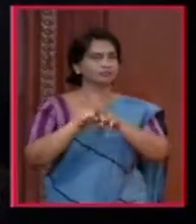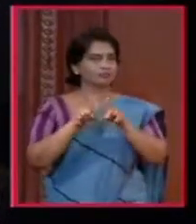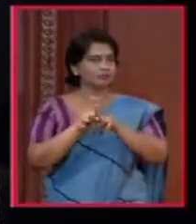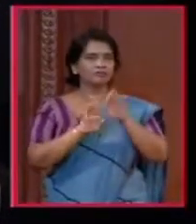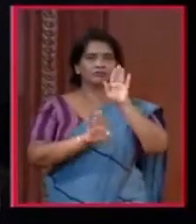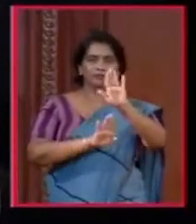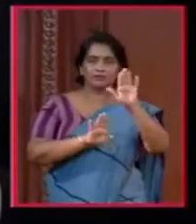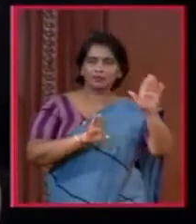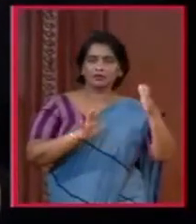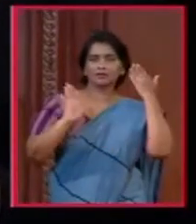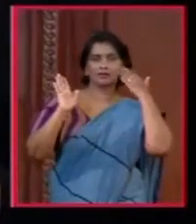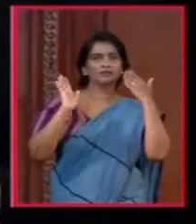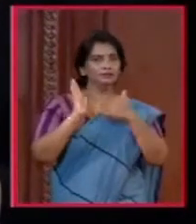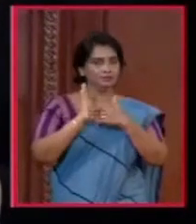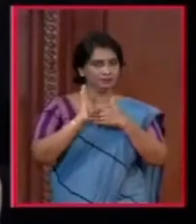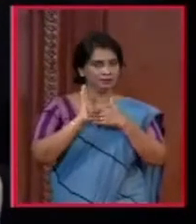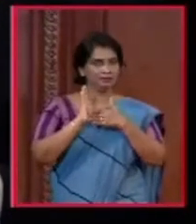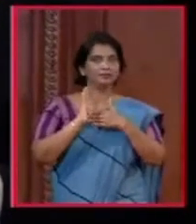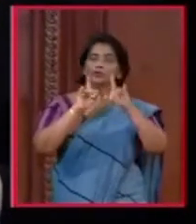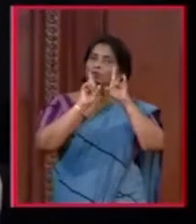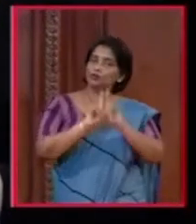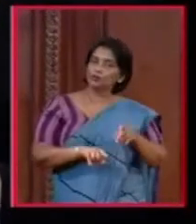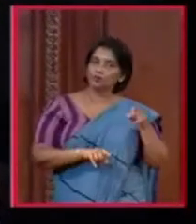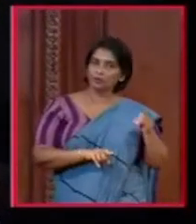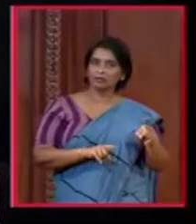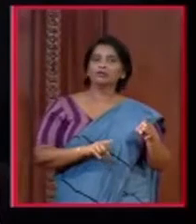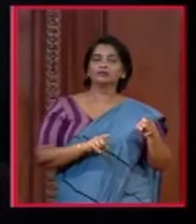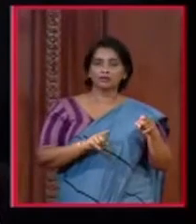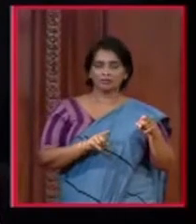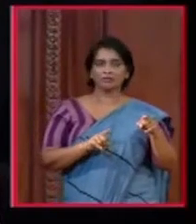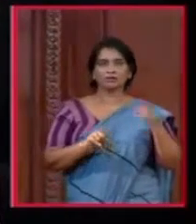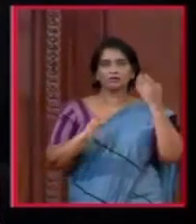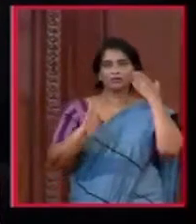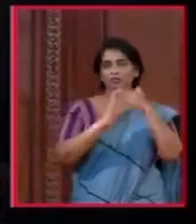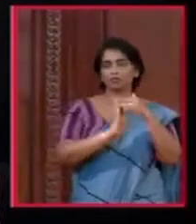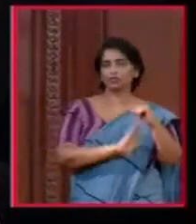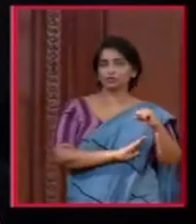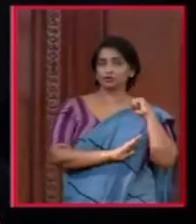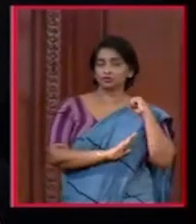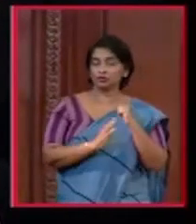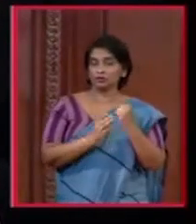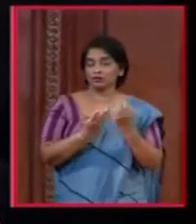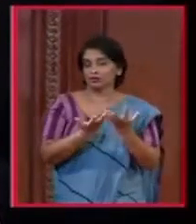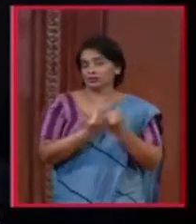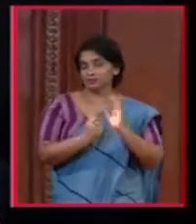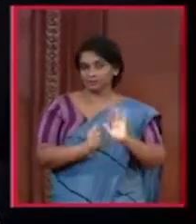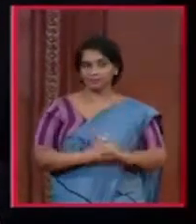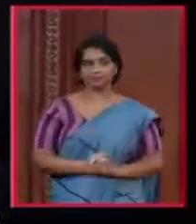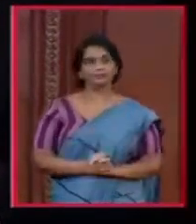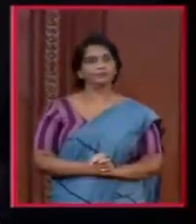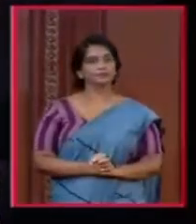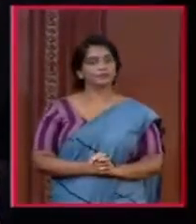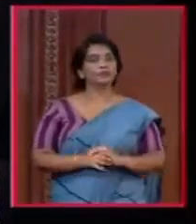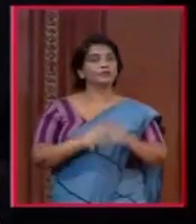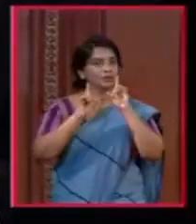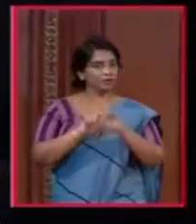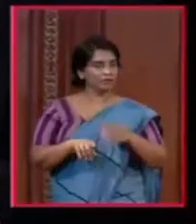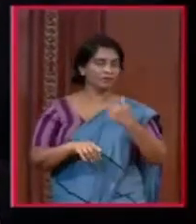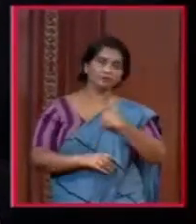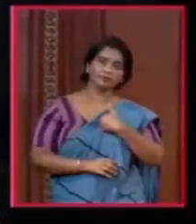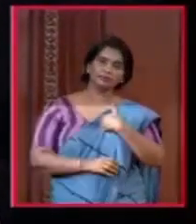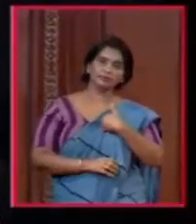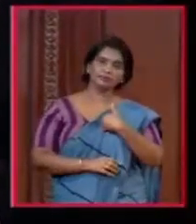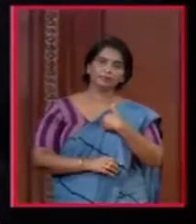ව්‍යුහයන්ගේ ශක්තිමත්භාවය ඒ වගේම නීතිවල යම් ශක්තිමත්භාවයක් අවශ්‍ය බව අපි පිළිගන්නවා. එනිසා